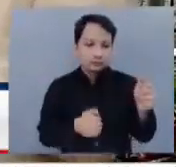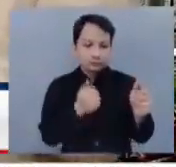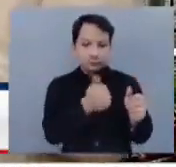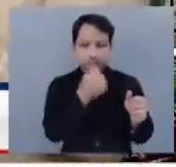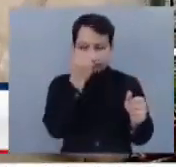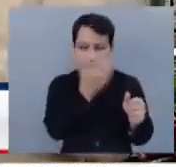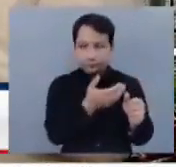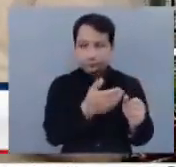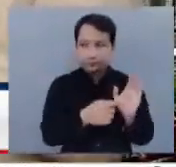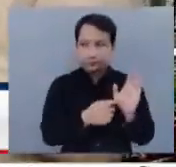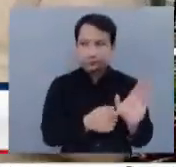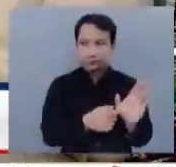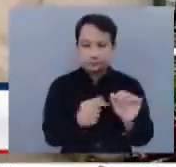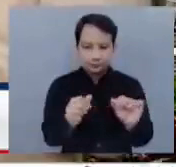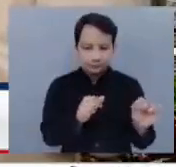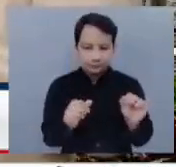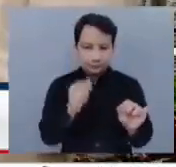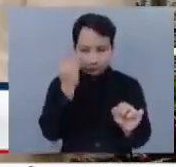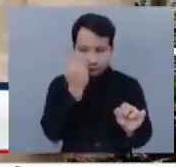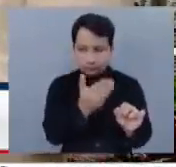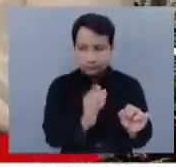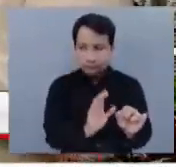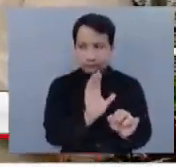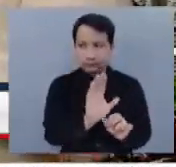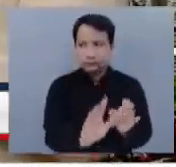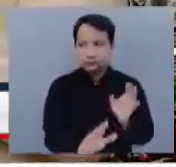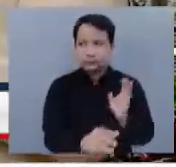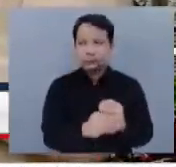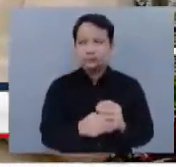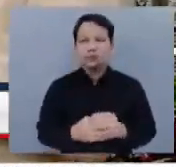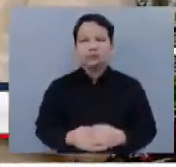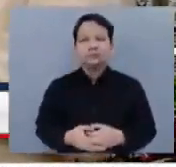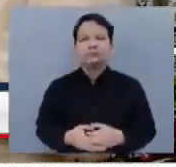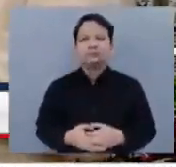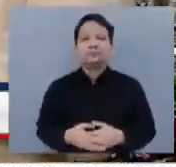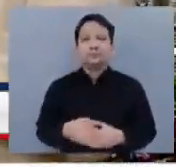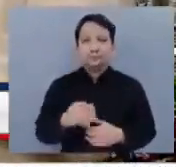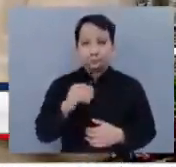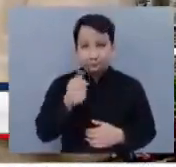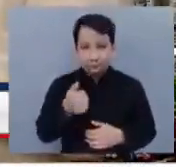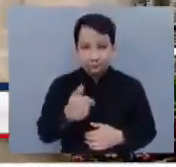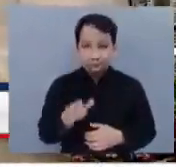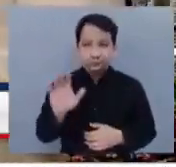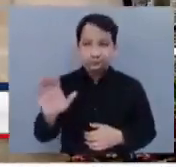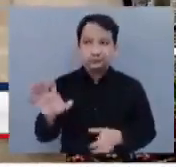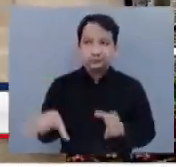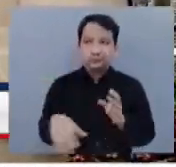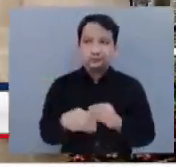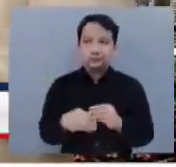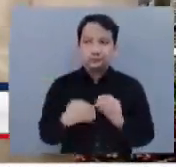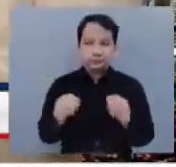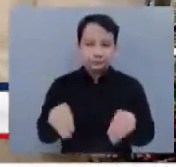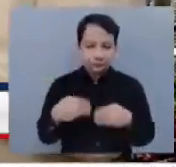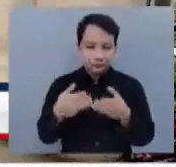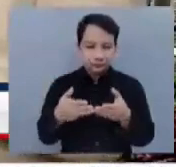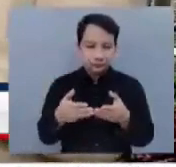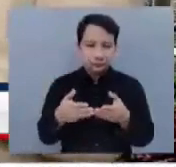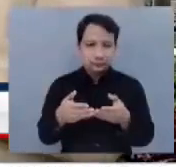mga aktibidades naman po namin, bukas po, no, ipagdiriwang po natin